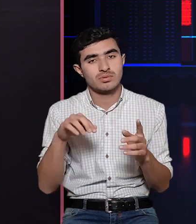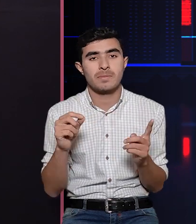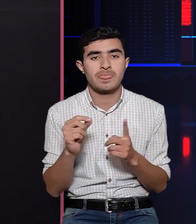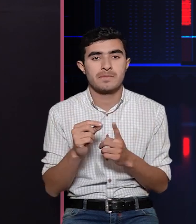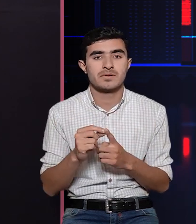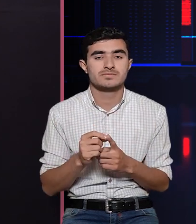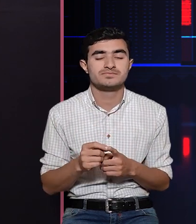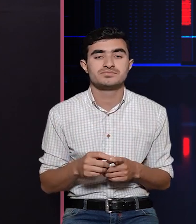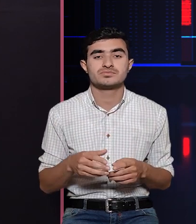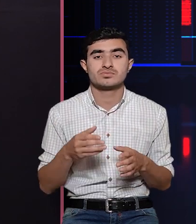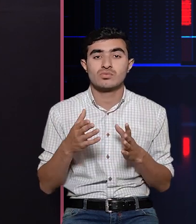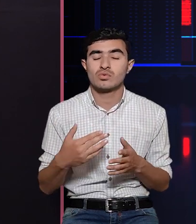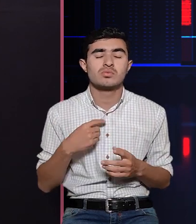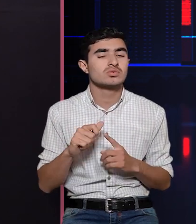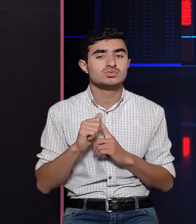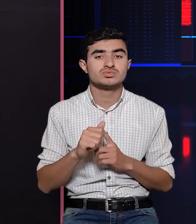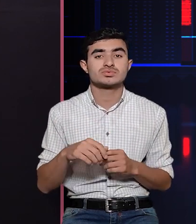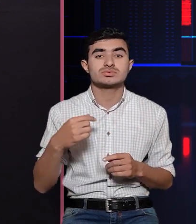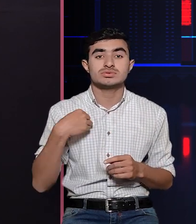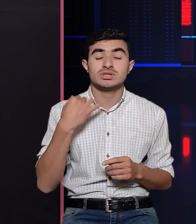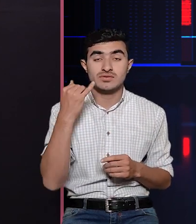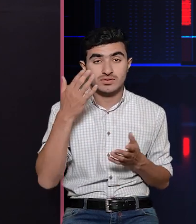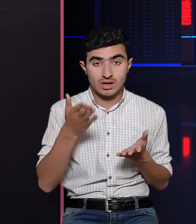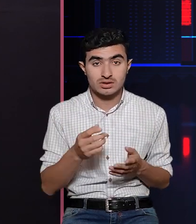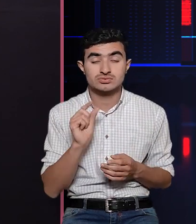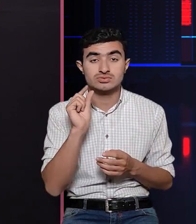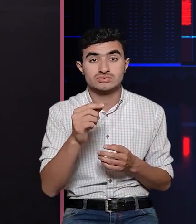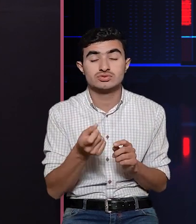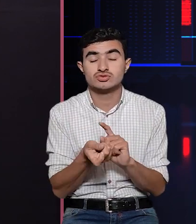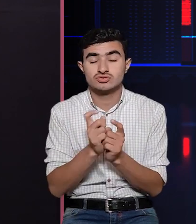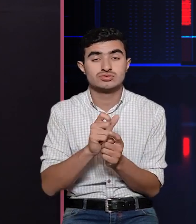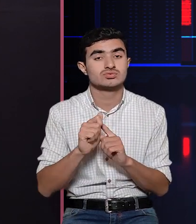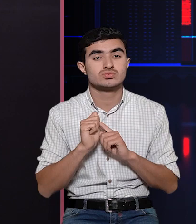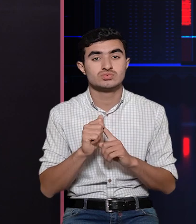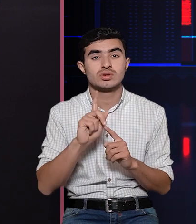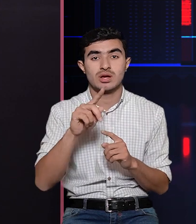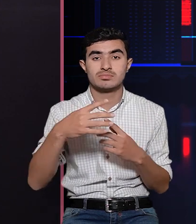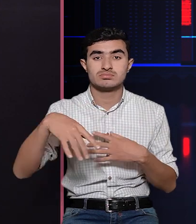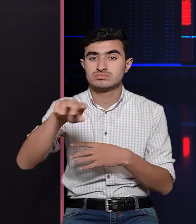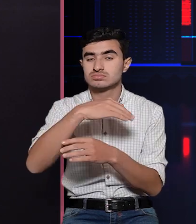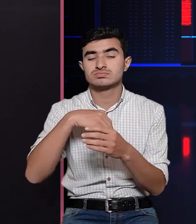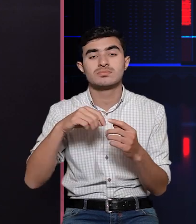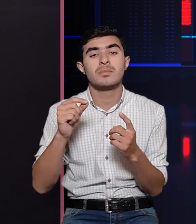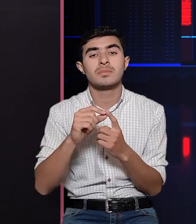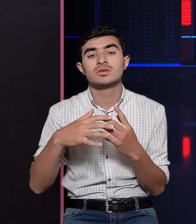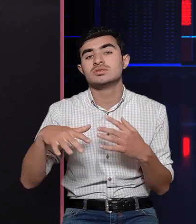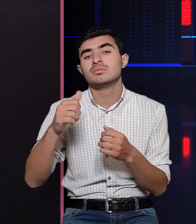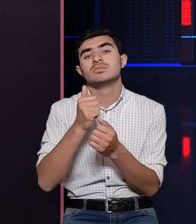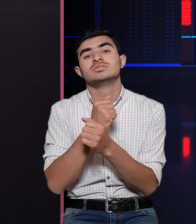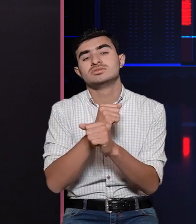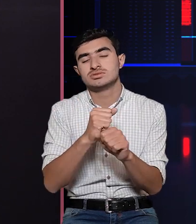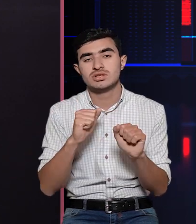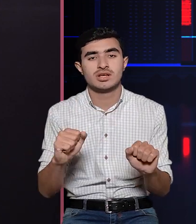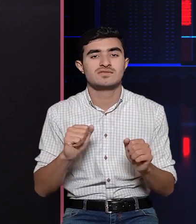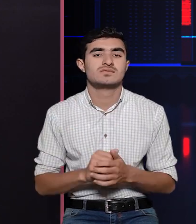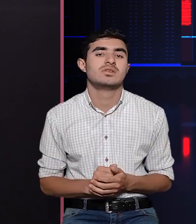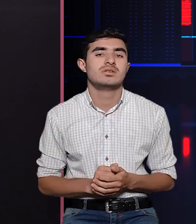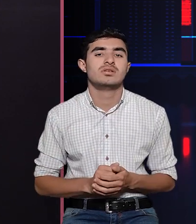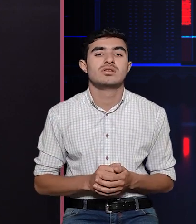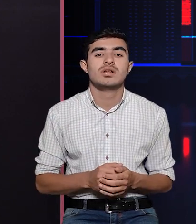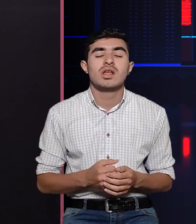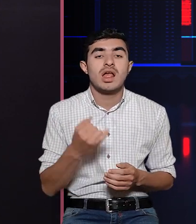امریکہ جن کو کہتے تھے کچھ نہیں وہاں پہ نہیں ہو سکتا, اور آج وہاں پہ انہوں نے یہ سسٹم بنائے. اسی طرح سے